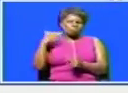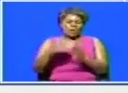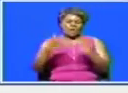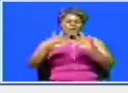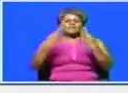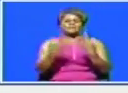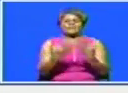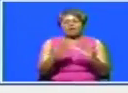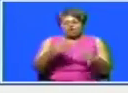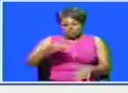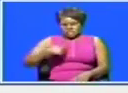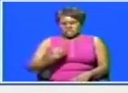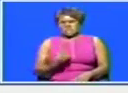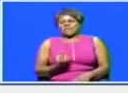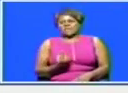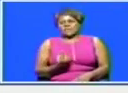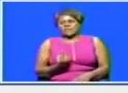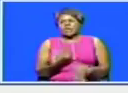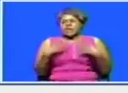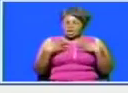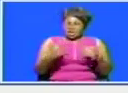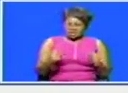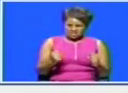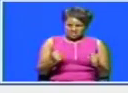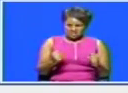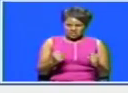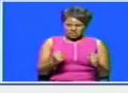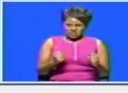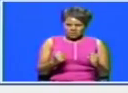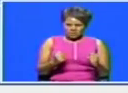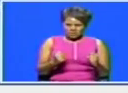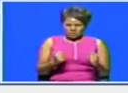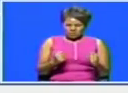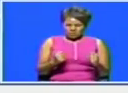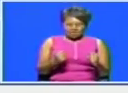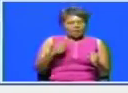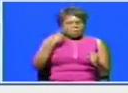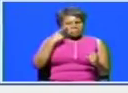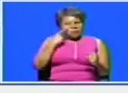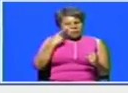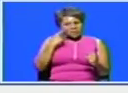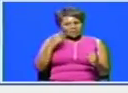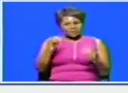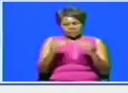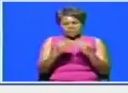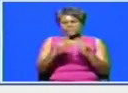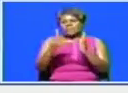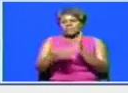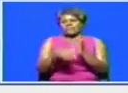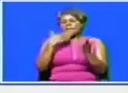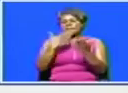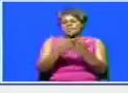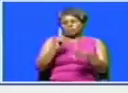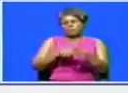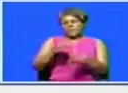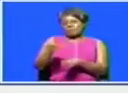yake au yeye mwenyewe. Upande wa kiafya hufanya mtu kuwa mgumba au tasa. tukutane saa moja. Jamani Moses Ameka, asante kwa kuchukua muda